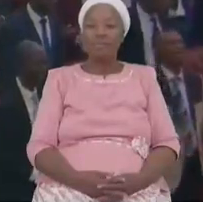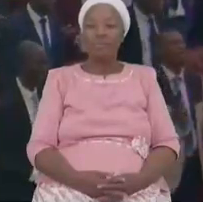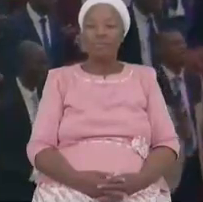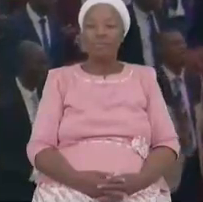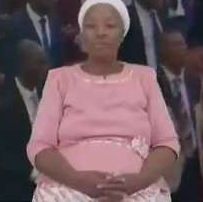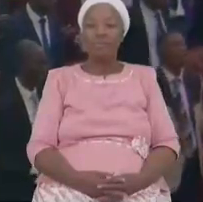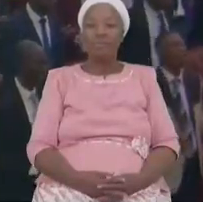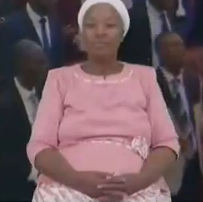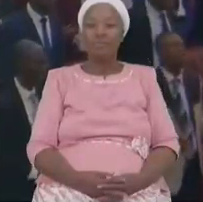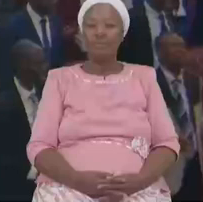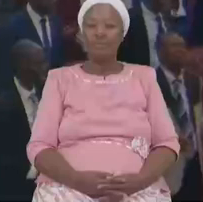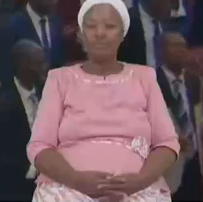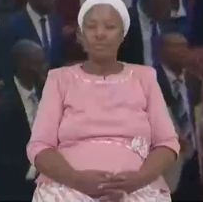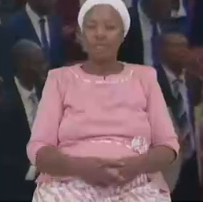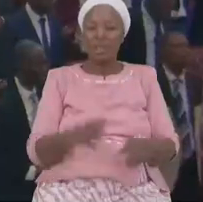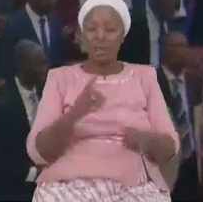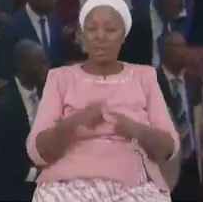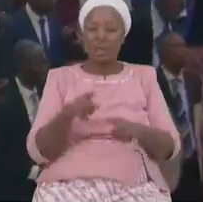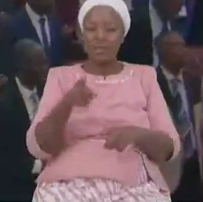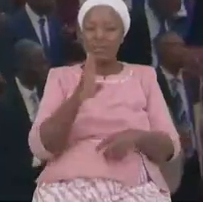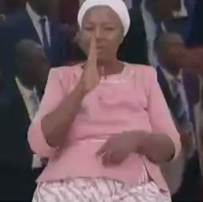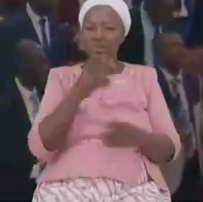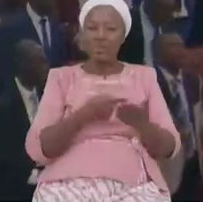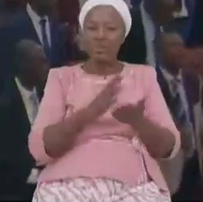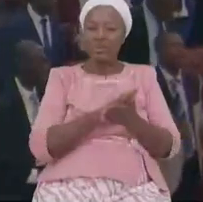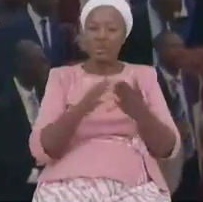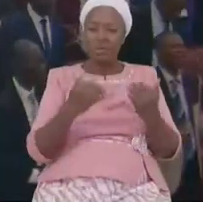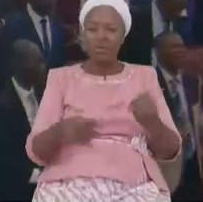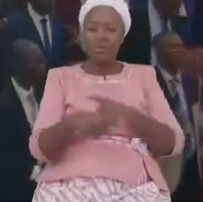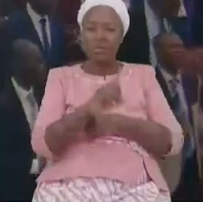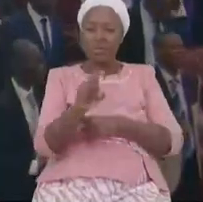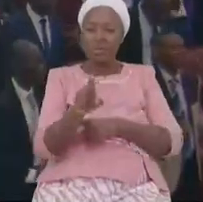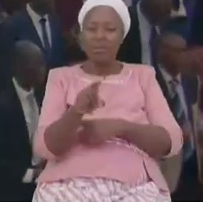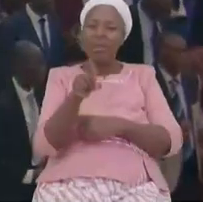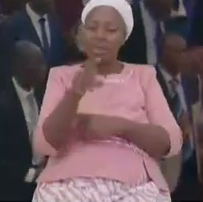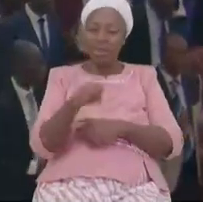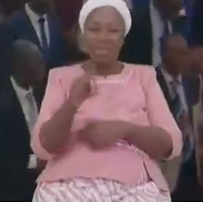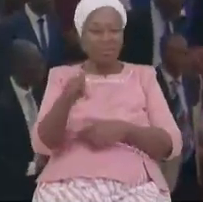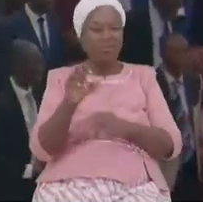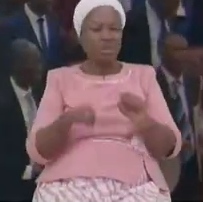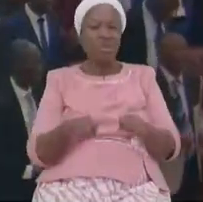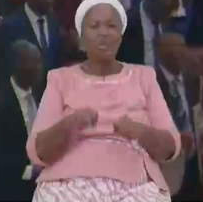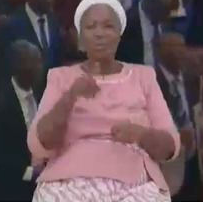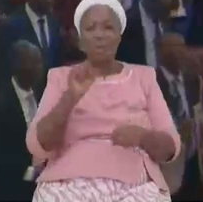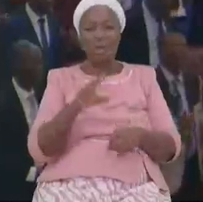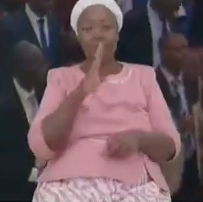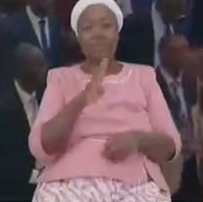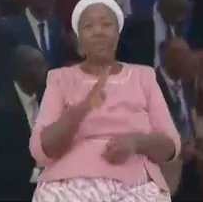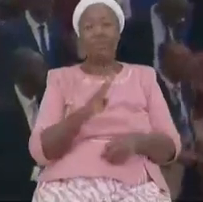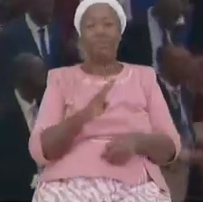Peux-tu être saint aujourd'hui? Oui, tu peux. Tu peux l'être.